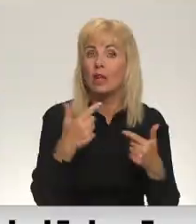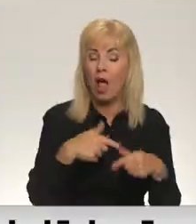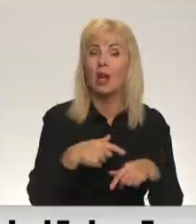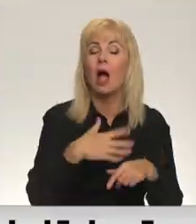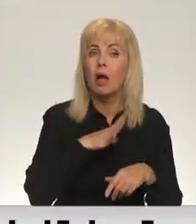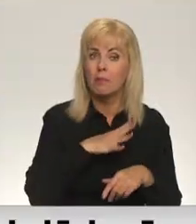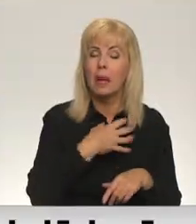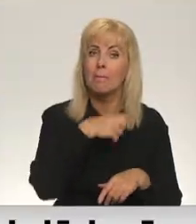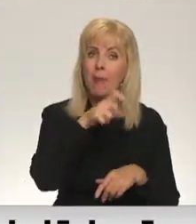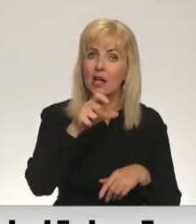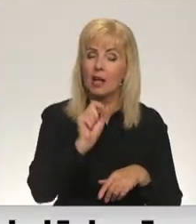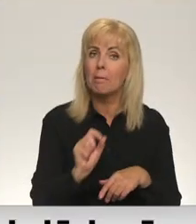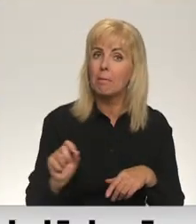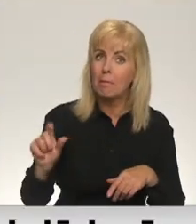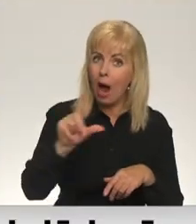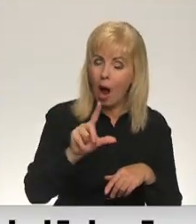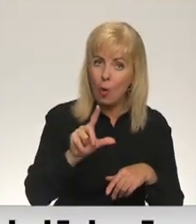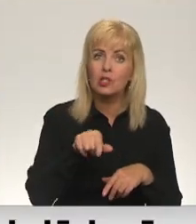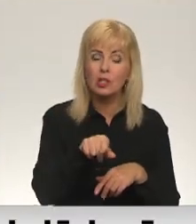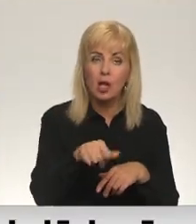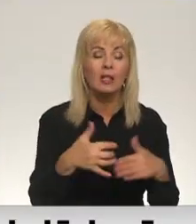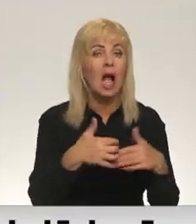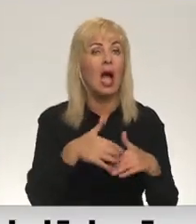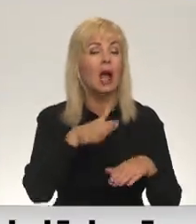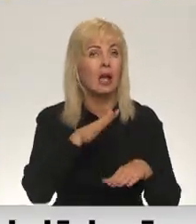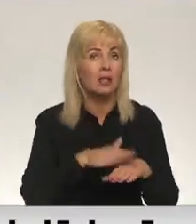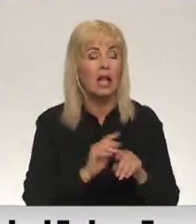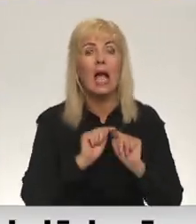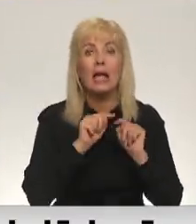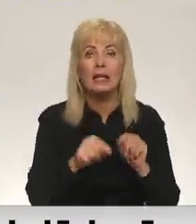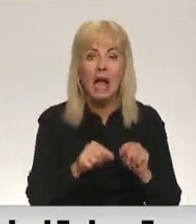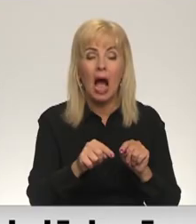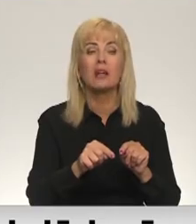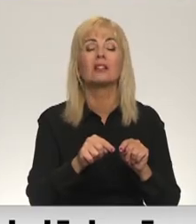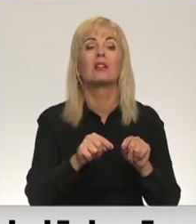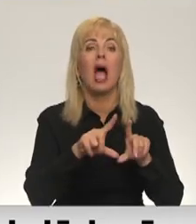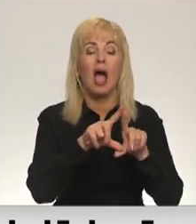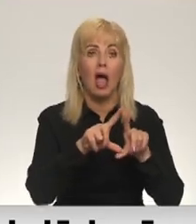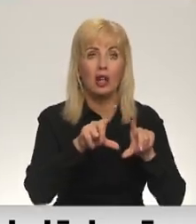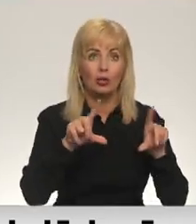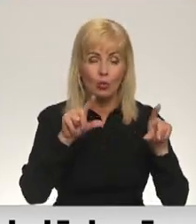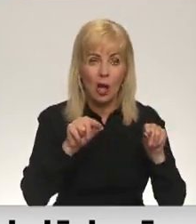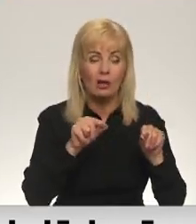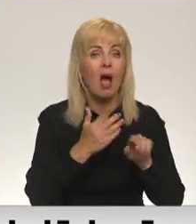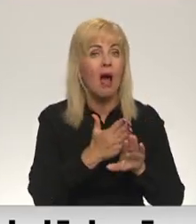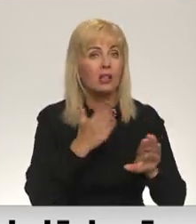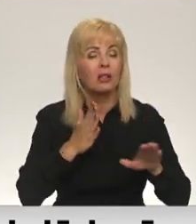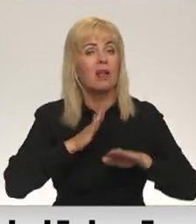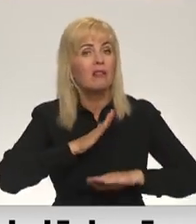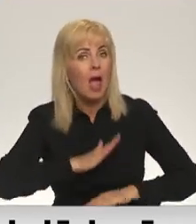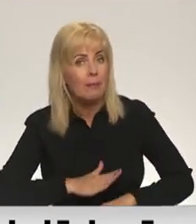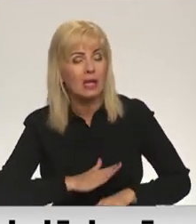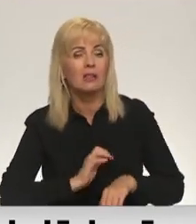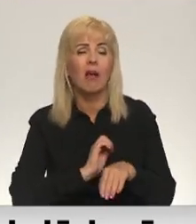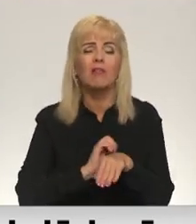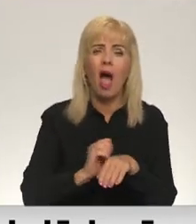pacientu pieplūdums. Tagad, kara dēļ, rindā uz iestāšanos nodaļās jāgaida vairākus mēnešus. Depresija neirožu nodaļa tik